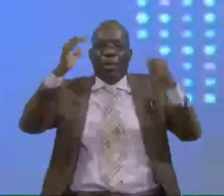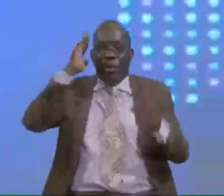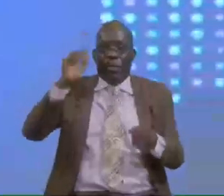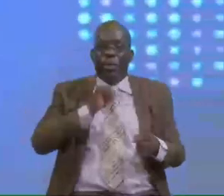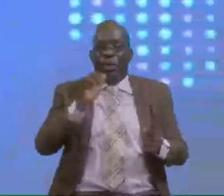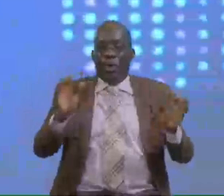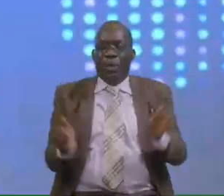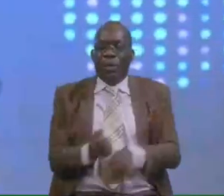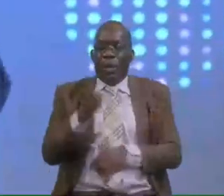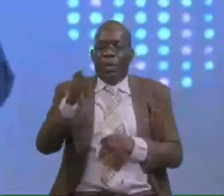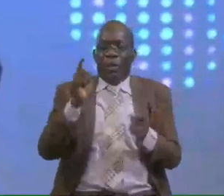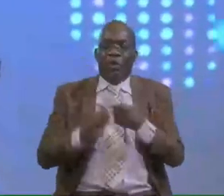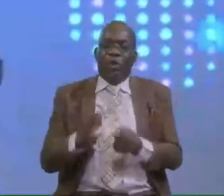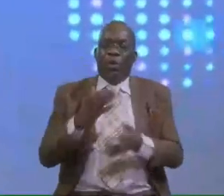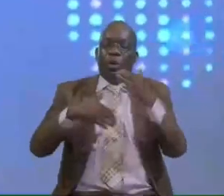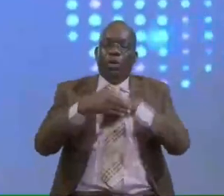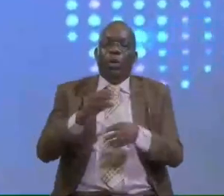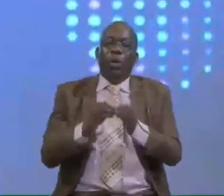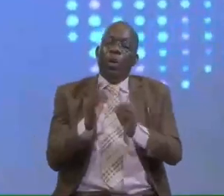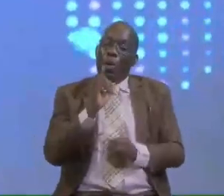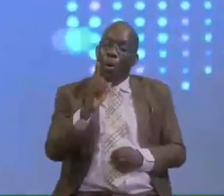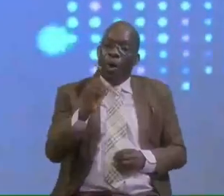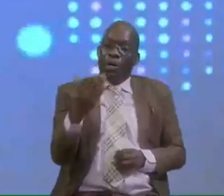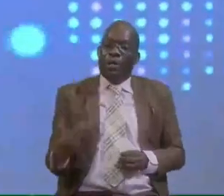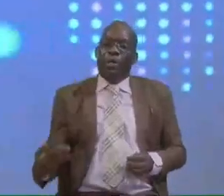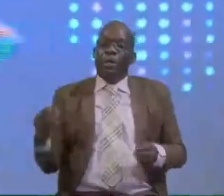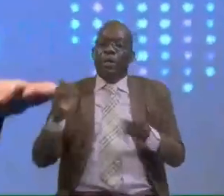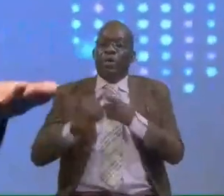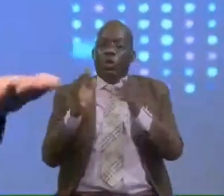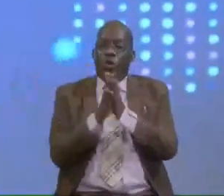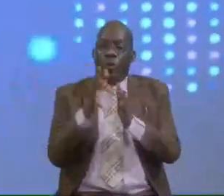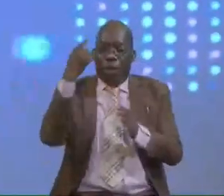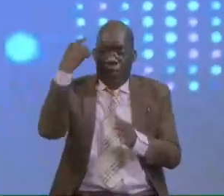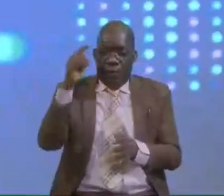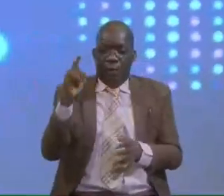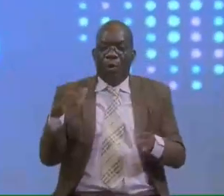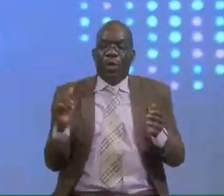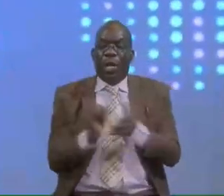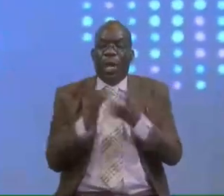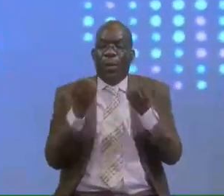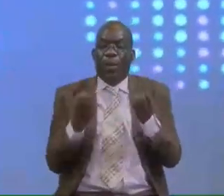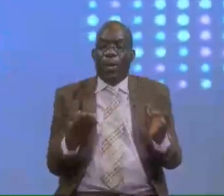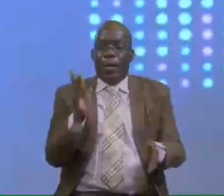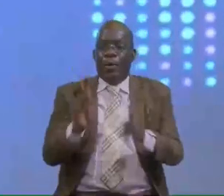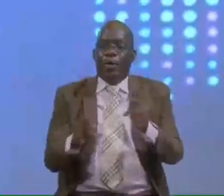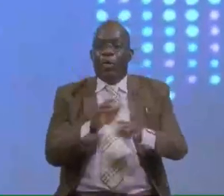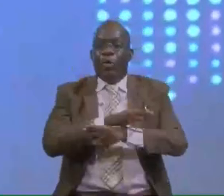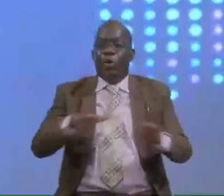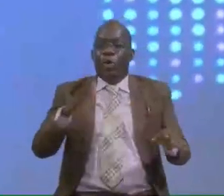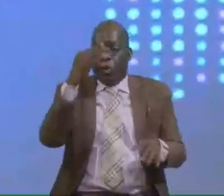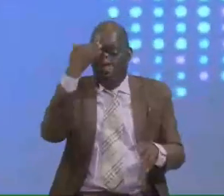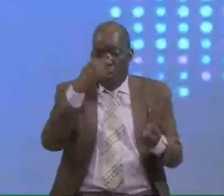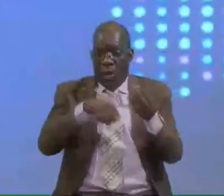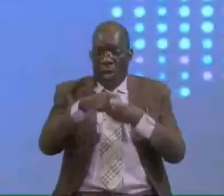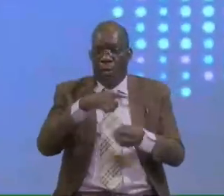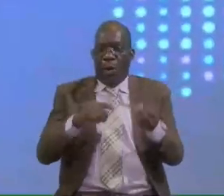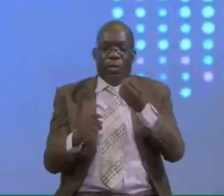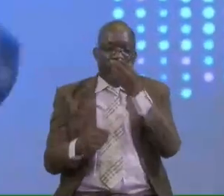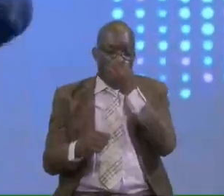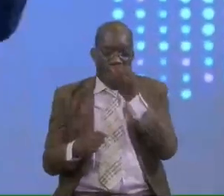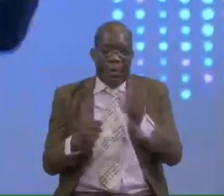te conduira pas au ciel. La chose première qu'il faut demander et que beaucoup ne connaissent pas, c'est